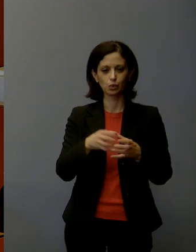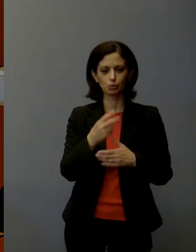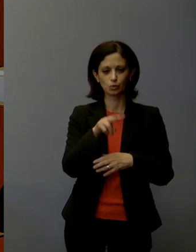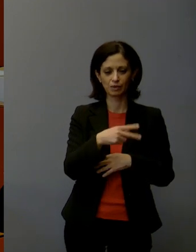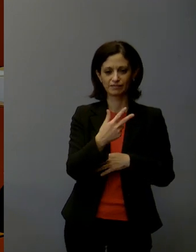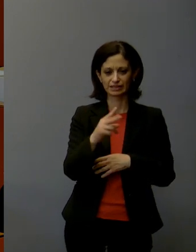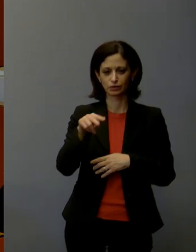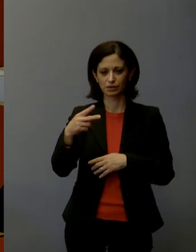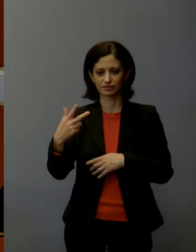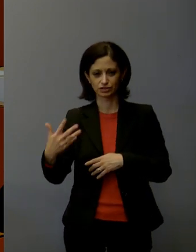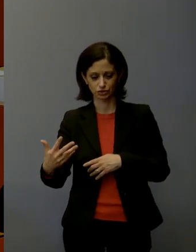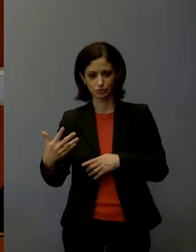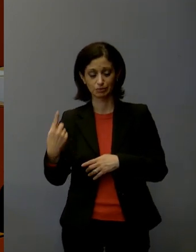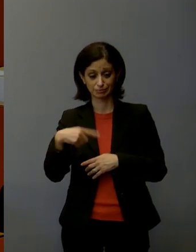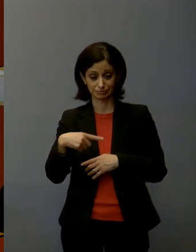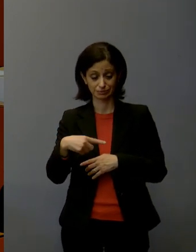chiediamo